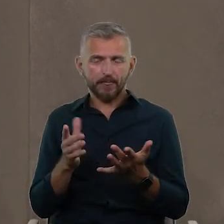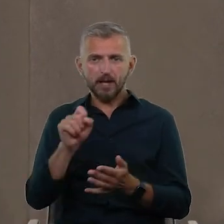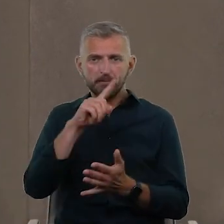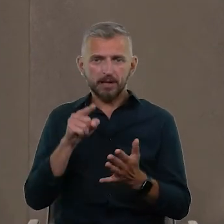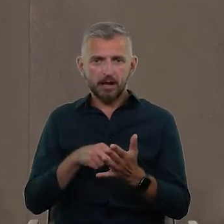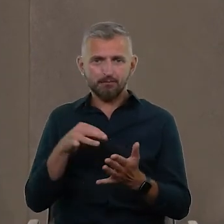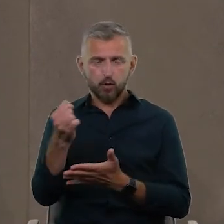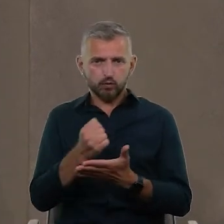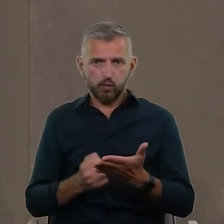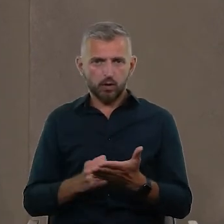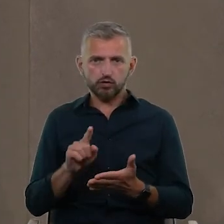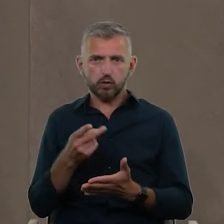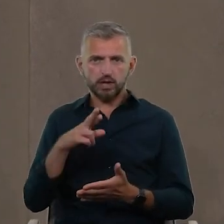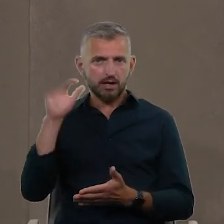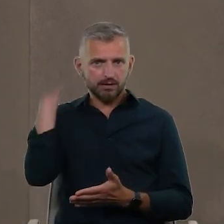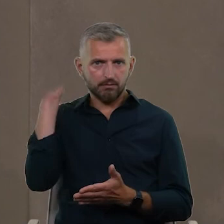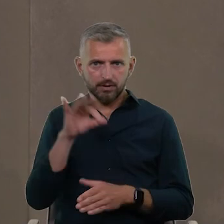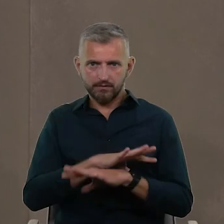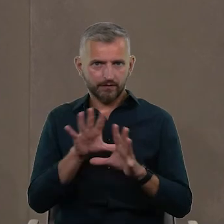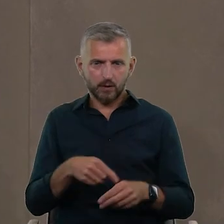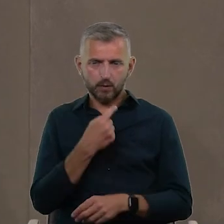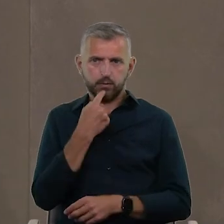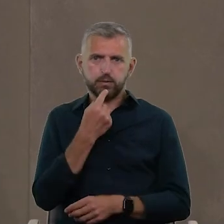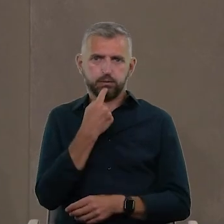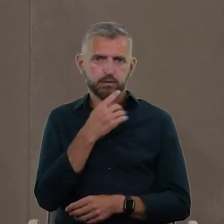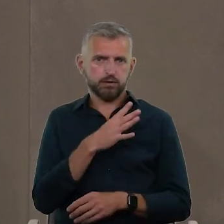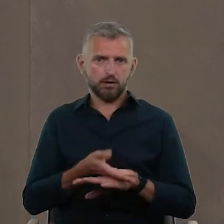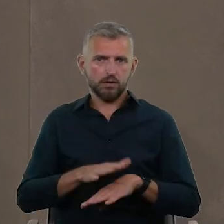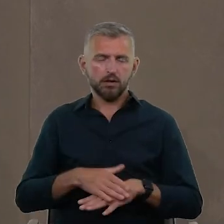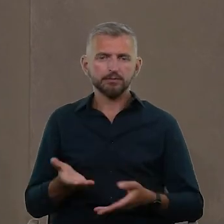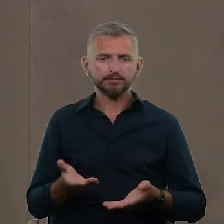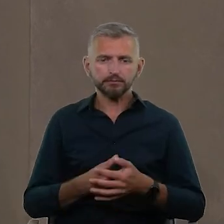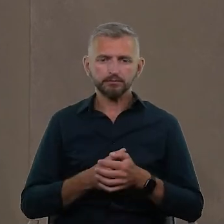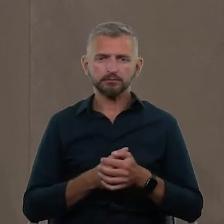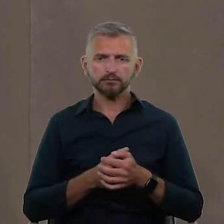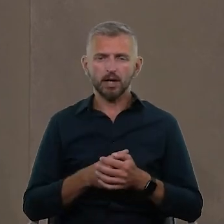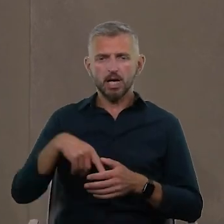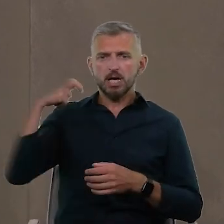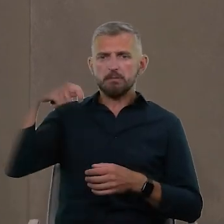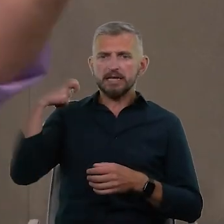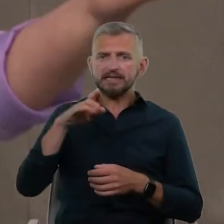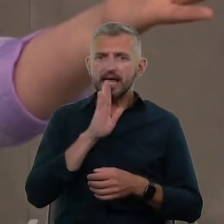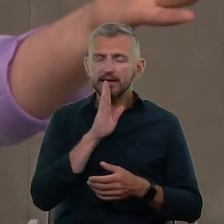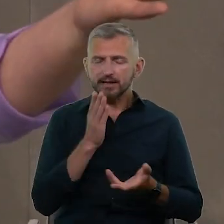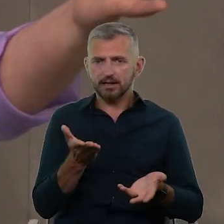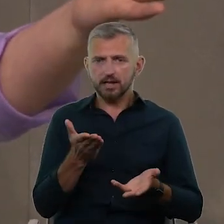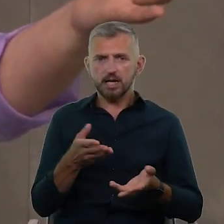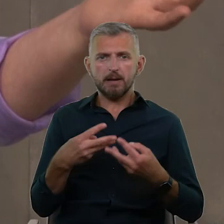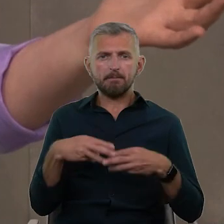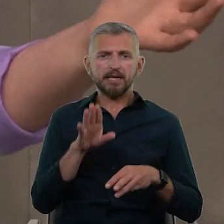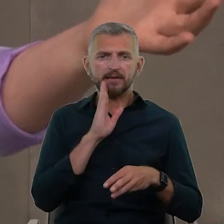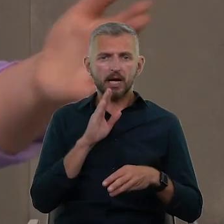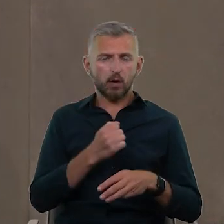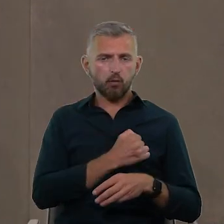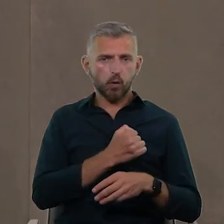питання по зброї, та, що для Німеччини взагалі дуже було важко. Президентки, тобто міністерка